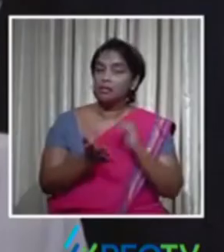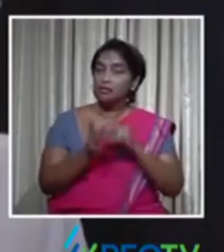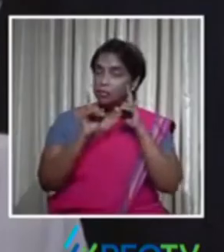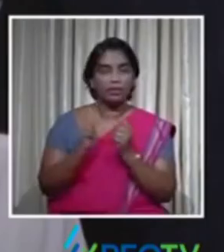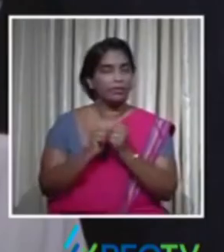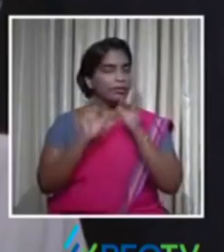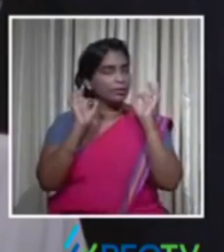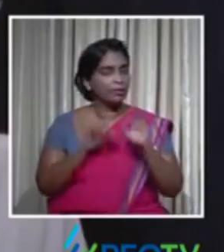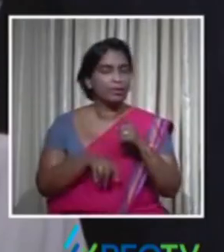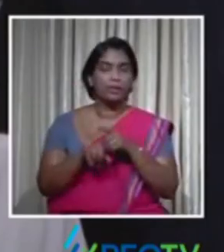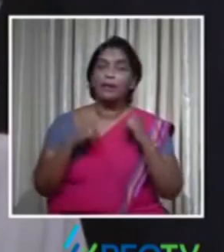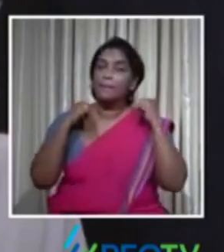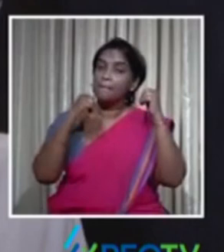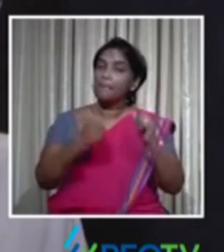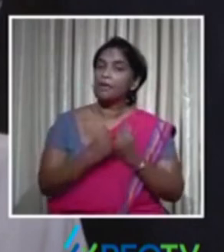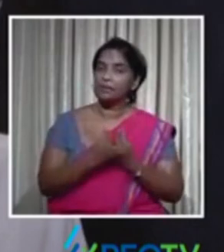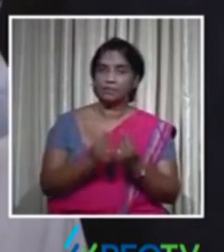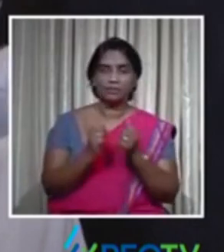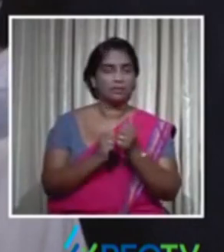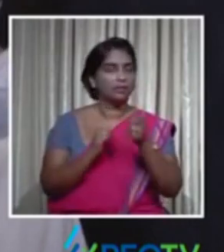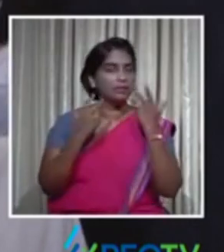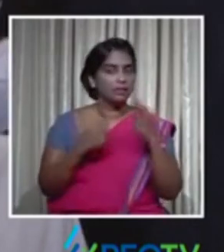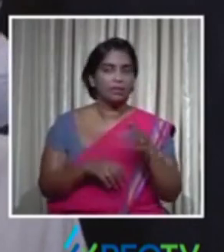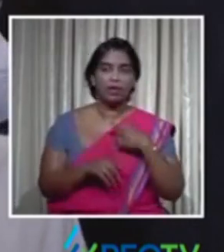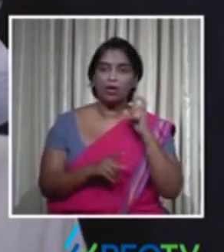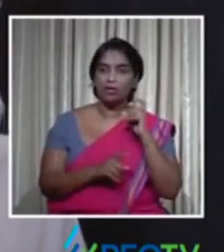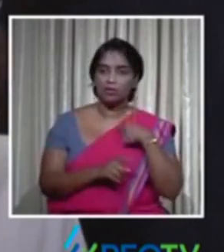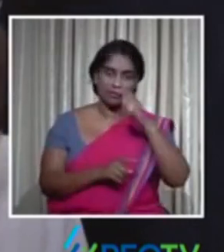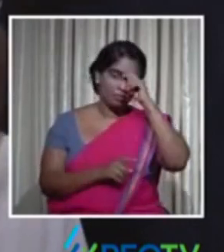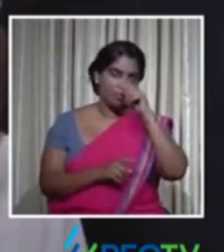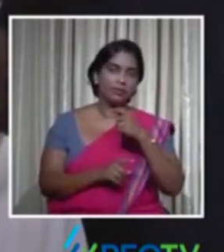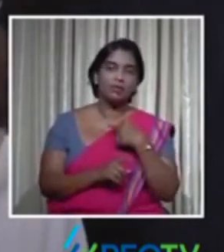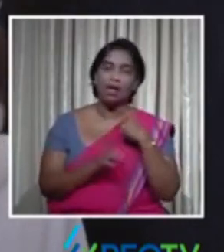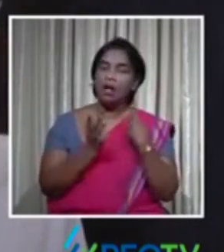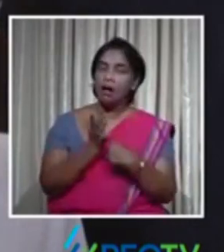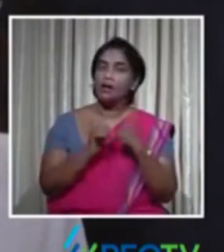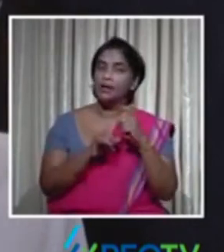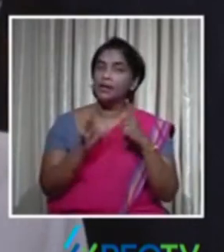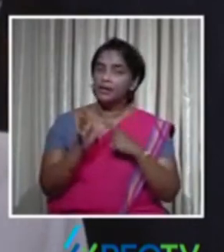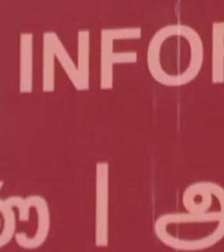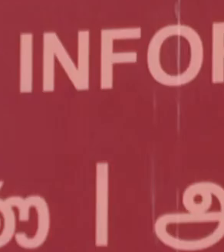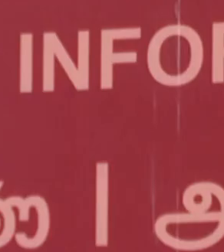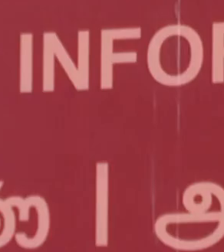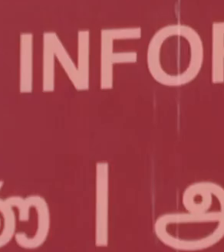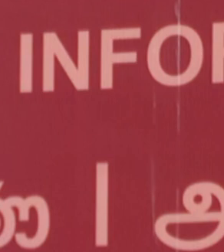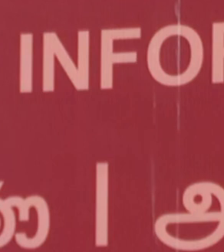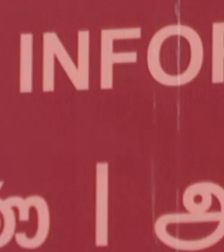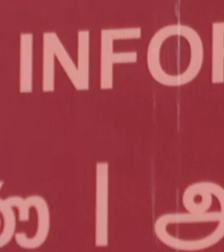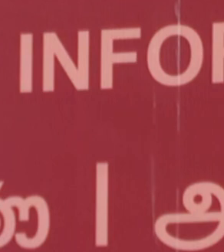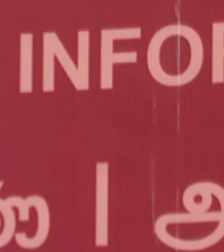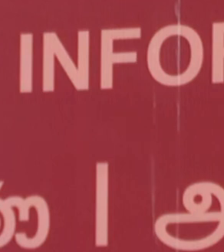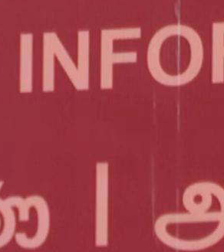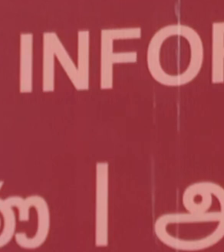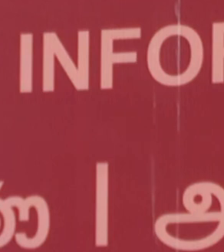දෙයක් නොවෙන්න මේ පාලම ඉතායික්මනින් ඉවර කරන්න කියලා අදාළ කොන්ත්‍රාත්කාර මාතුන්ටත් අපේ ආඩීඒ අයටත් අපි ඉතාමත් පැහැදිලි උපදෙස් ලබා දෙනවා. අද පැවති